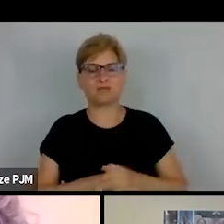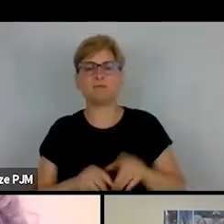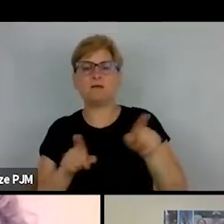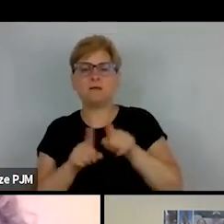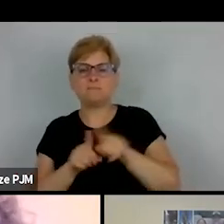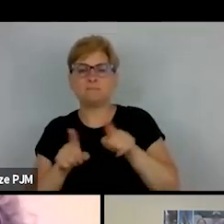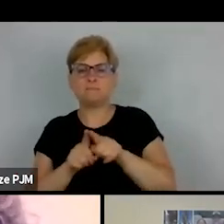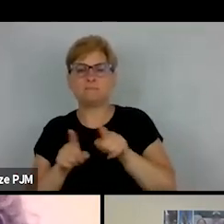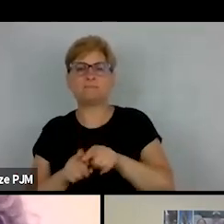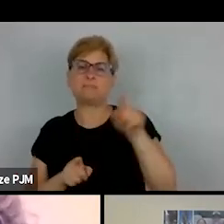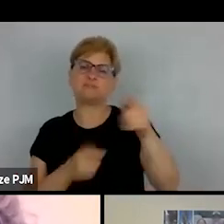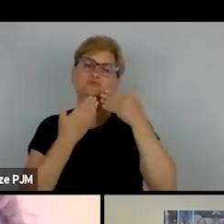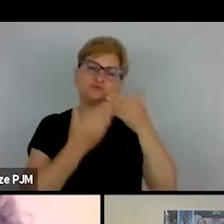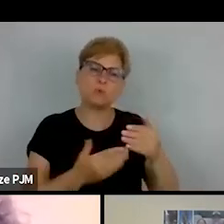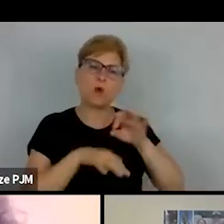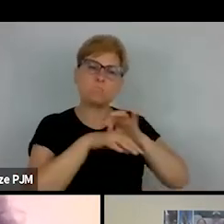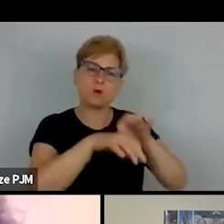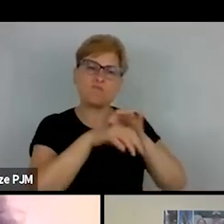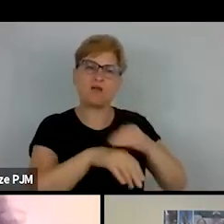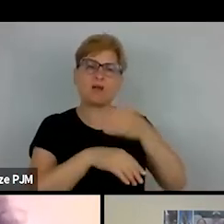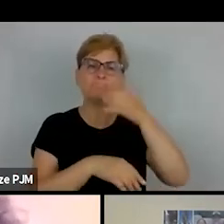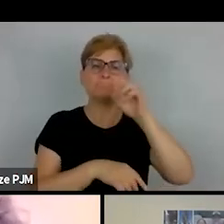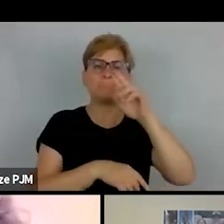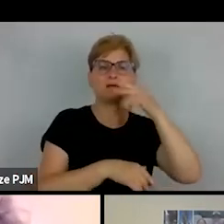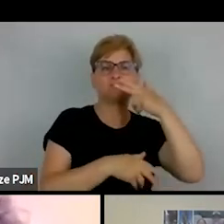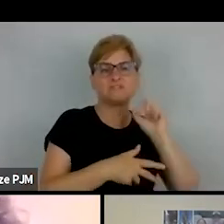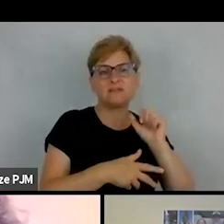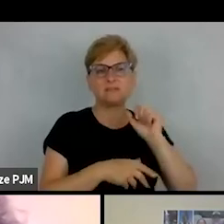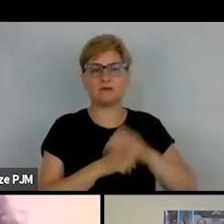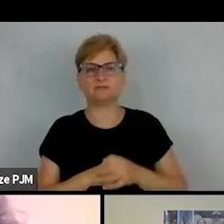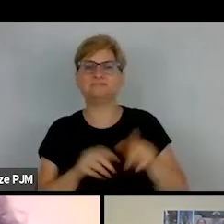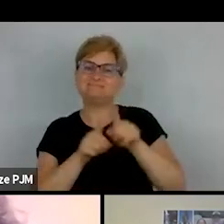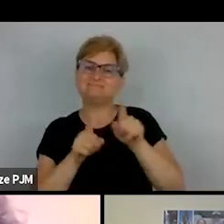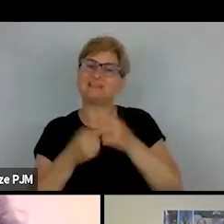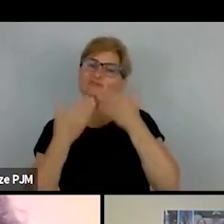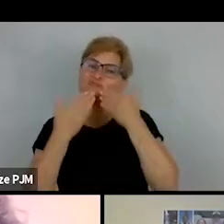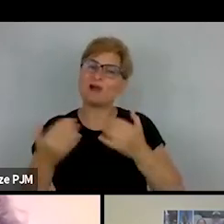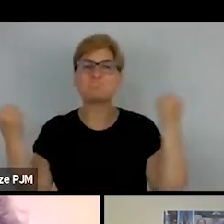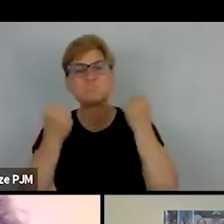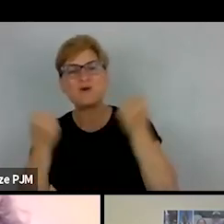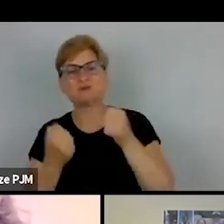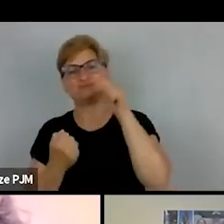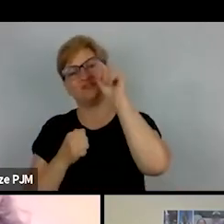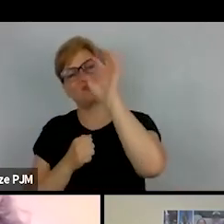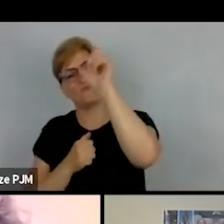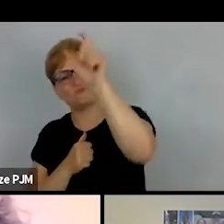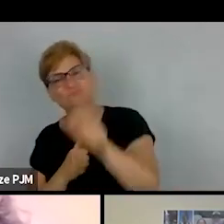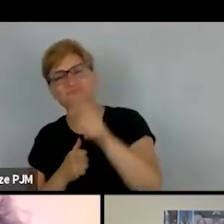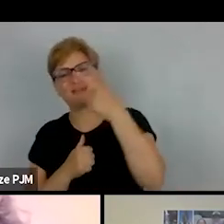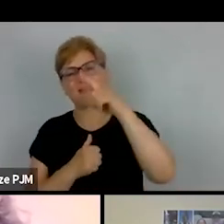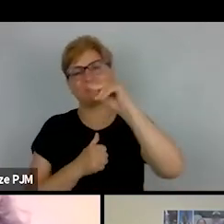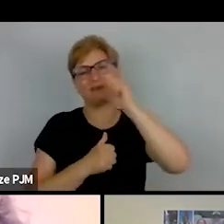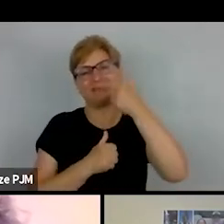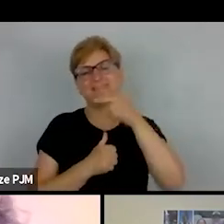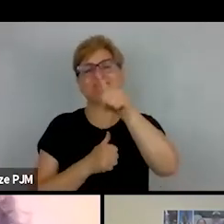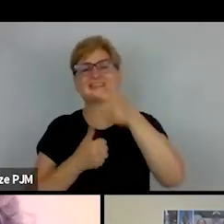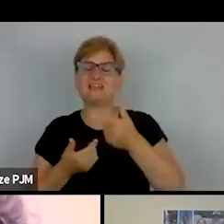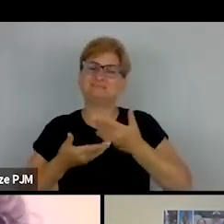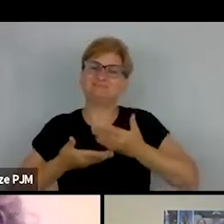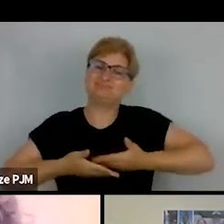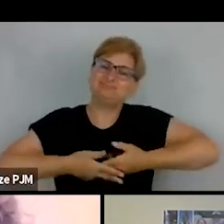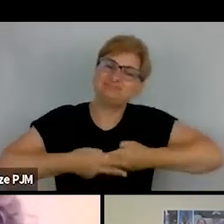Tobie, Martyna, bardzo dziękuję. Dean, dla Ciebie szczególne podziękowania za wszystkie rzeczy, którymi chciałeś się z nami podzielić.